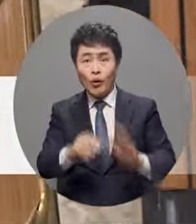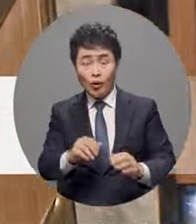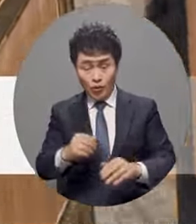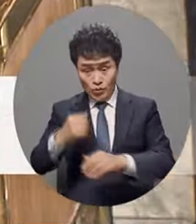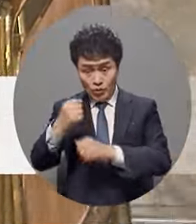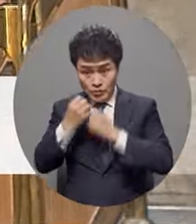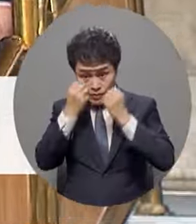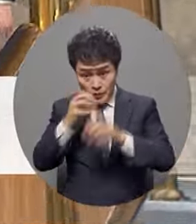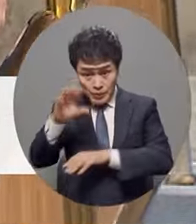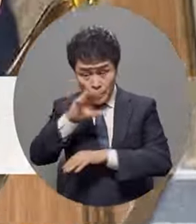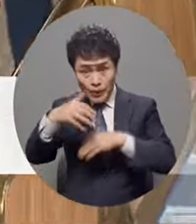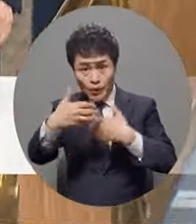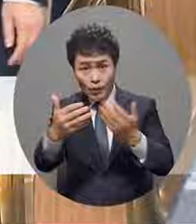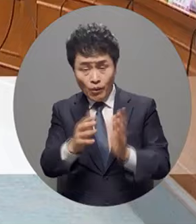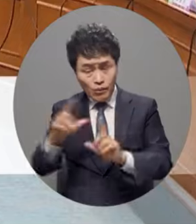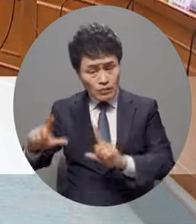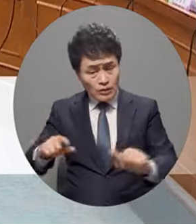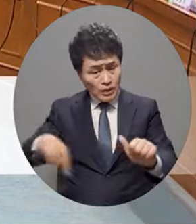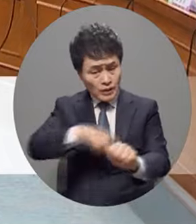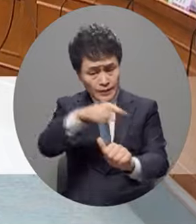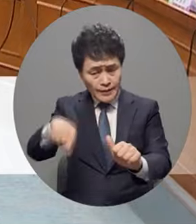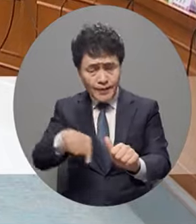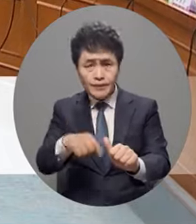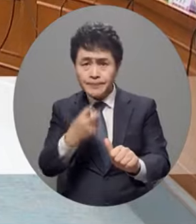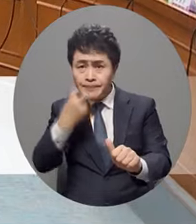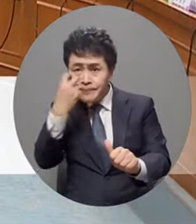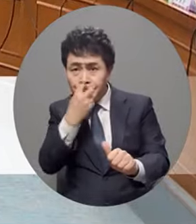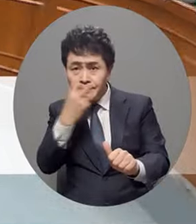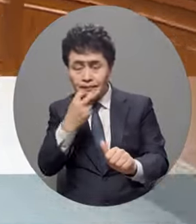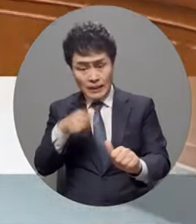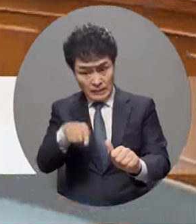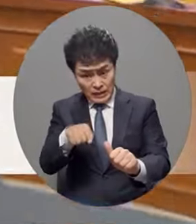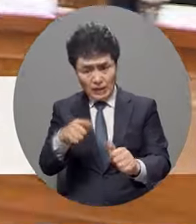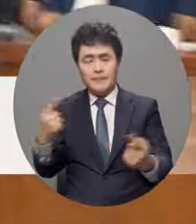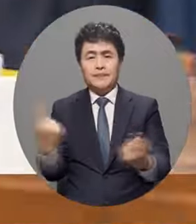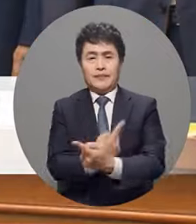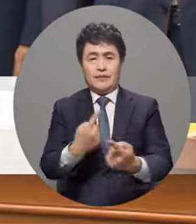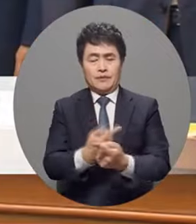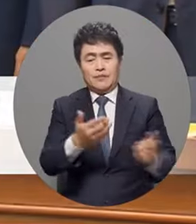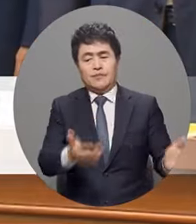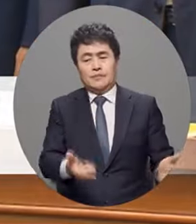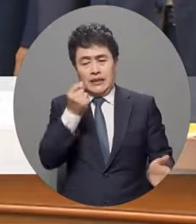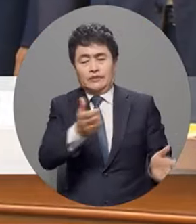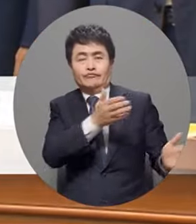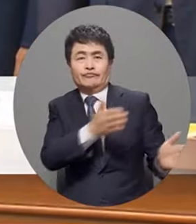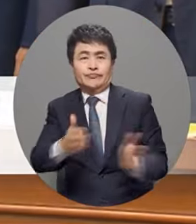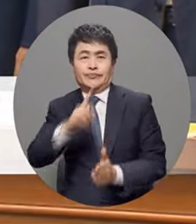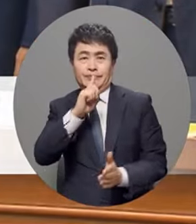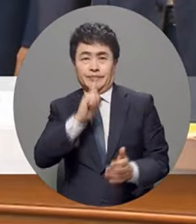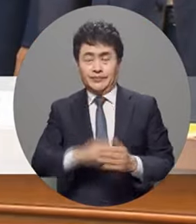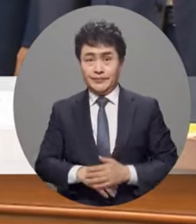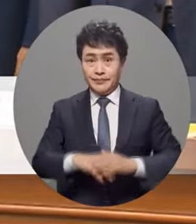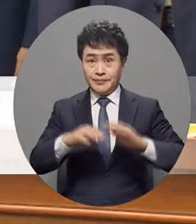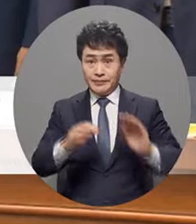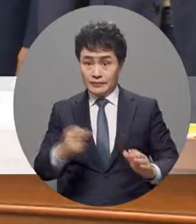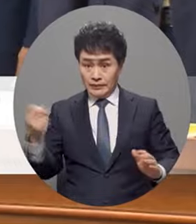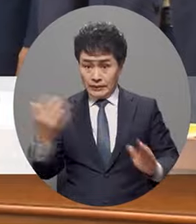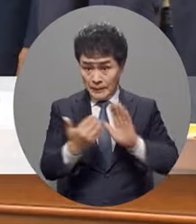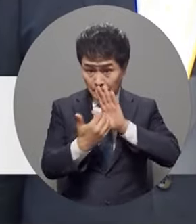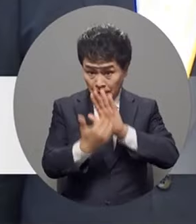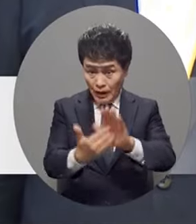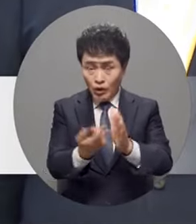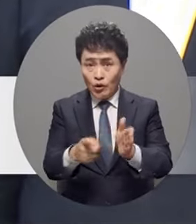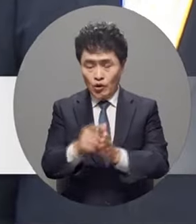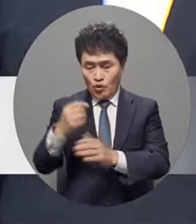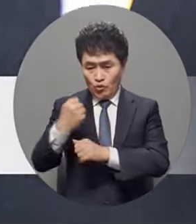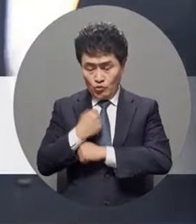훈련 실태와 병영 생활 여건을 긴급 점검해 개선안을 신속히 마련하겠다고 밝혔습니다 또 재발 방지를 위해